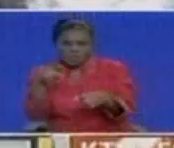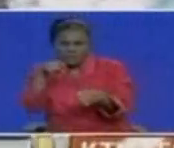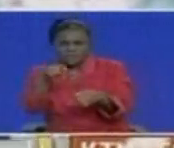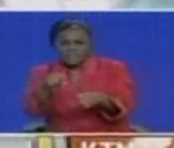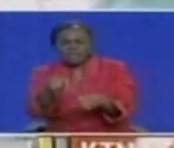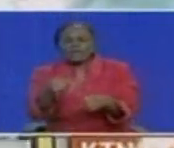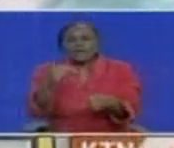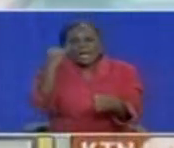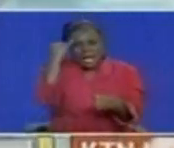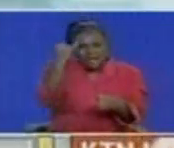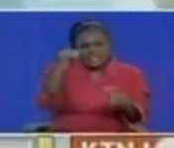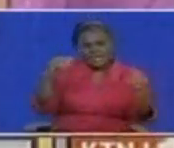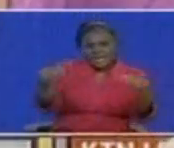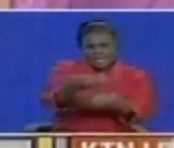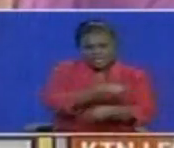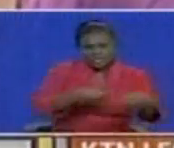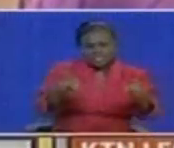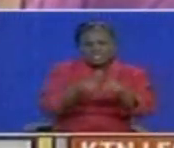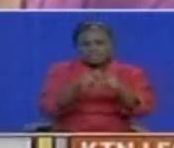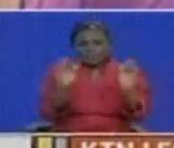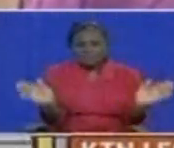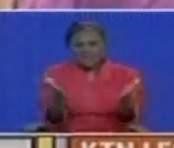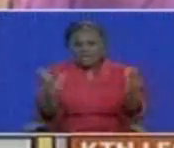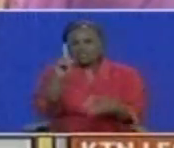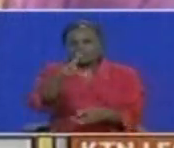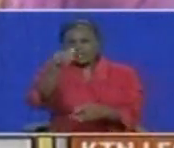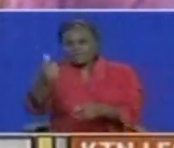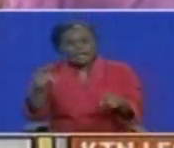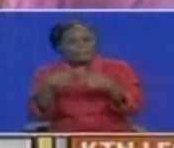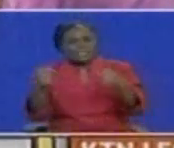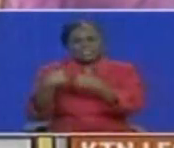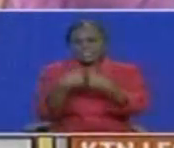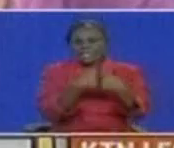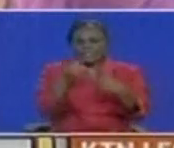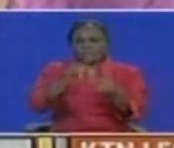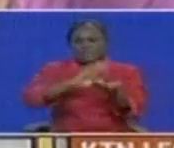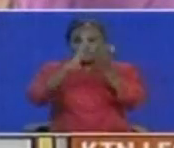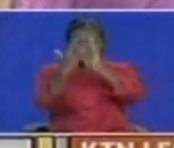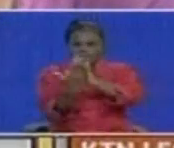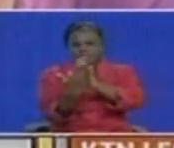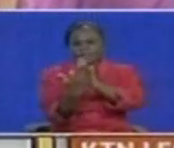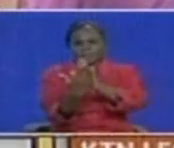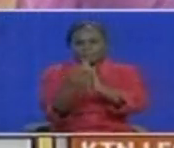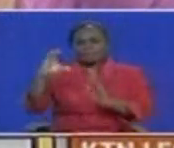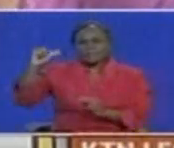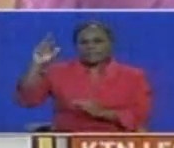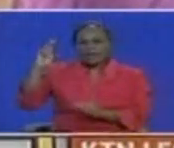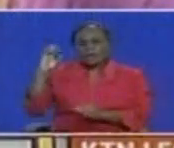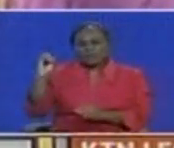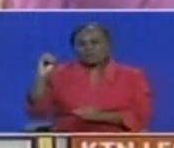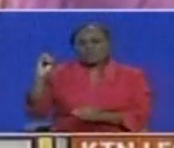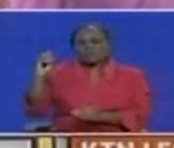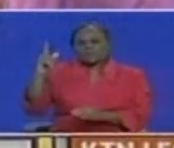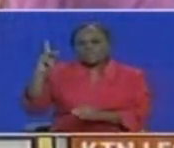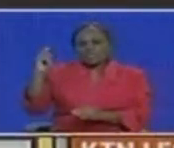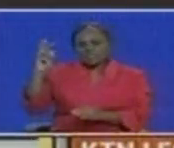hubadilishana mawazo na kupeana nguvu na ari ya kuendelea na maisha licha ya changamoto zinazo wakodolea macho. Karol Nderi, KTN,